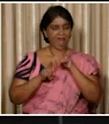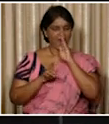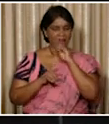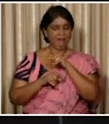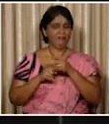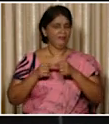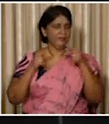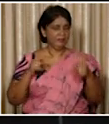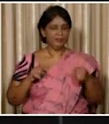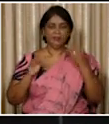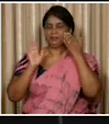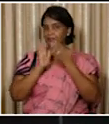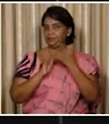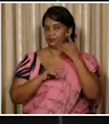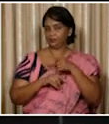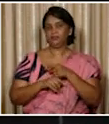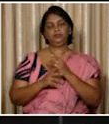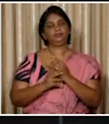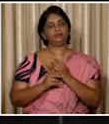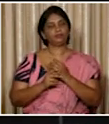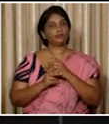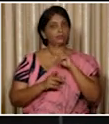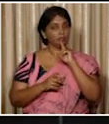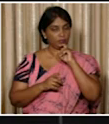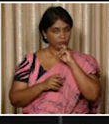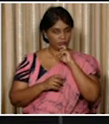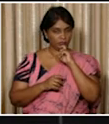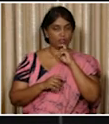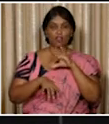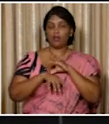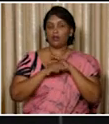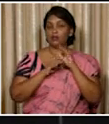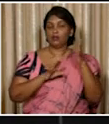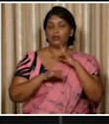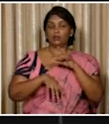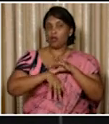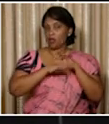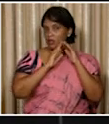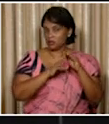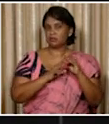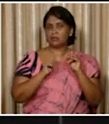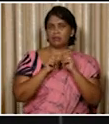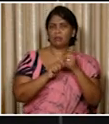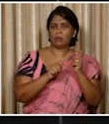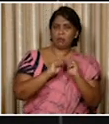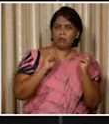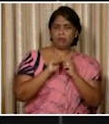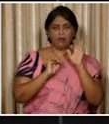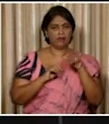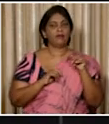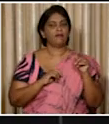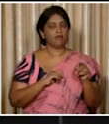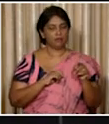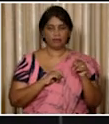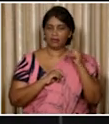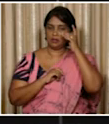திருக்கோயில் வைத்தியசாலை மூடப்பட்டிருக்கிறது. அங்கிருக்கின்ற செயல்பாடுகள் எதுவும் நடைபெறவில்லை. அவர்கள் கிழக்கு மாகாண